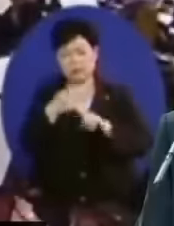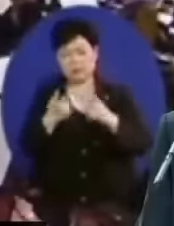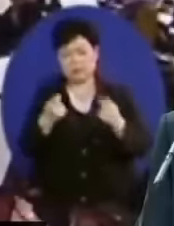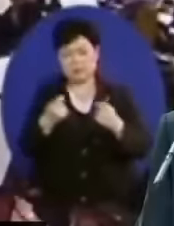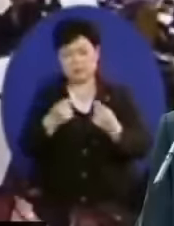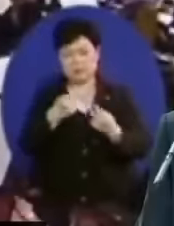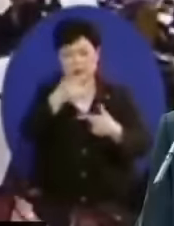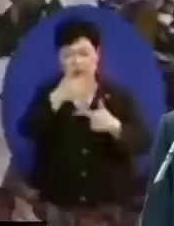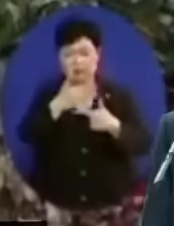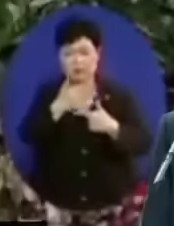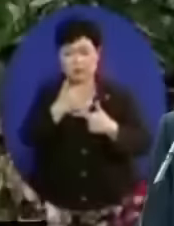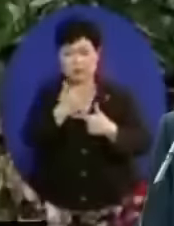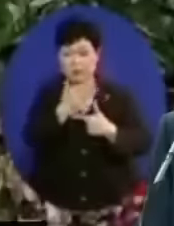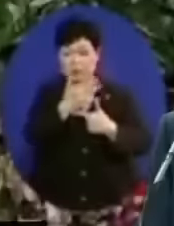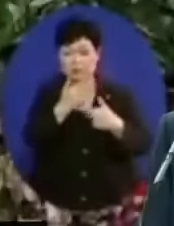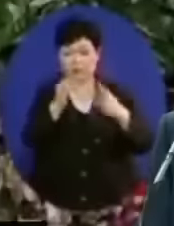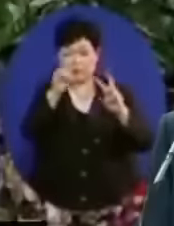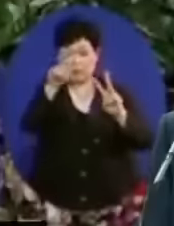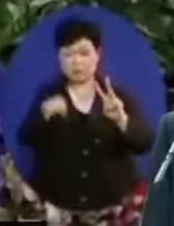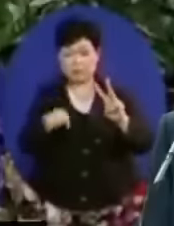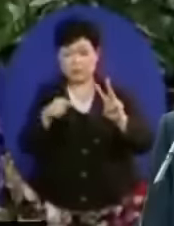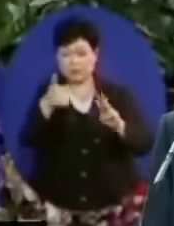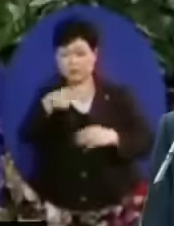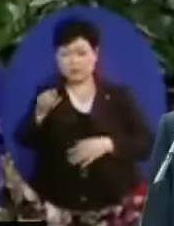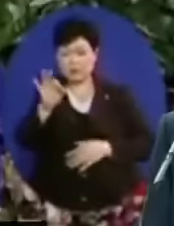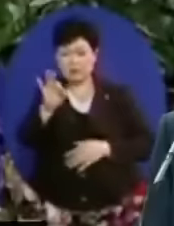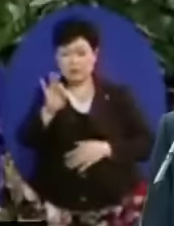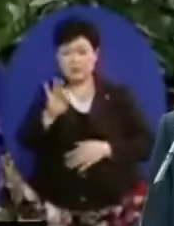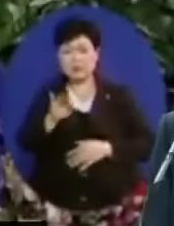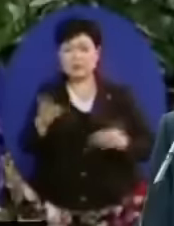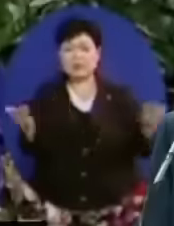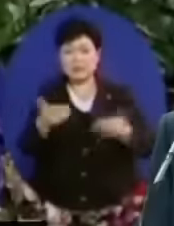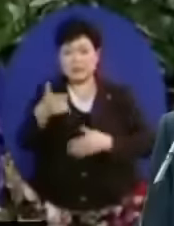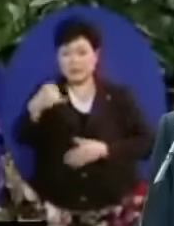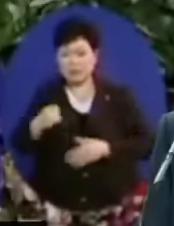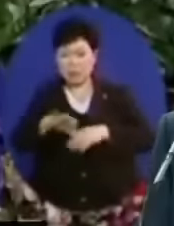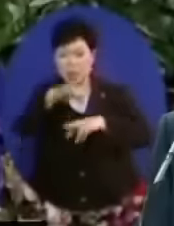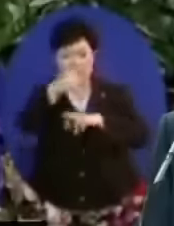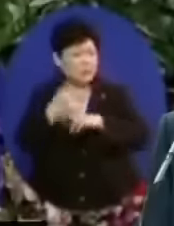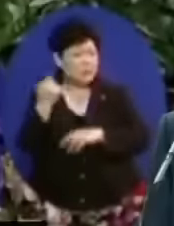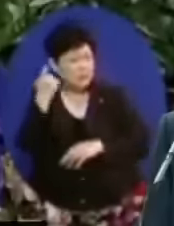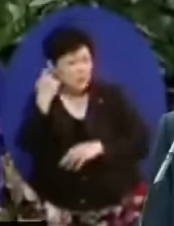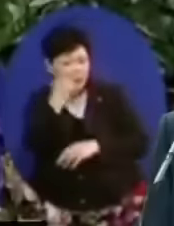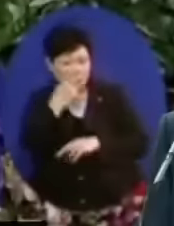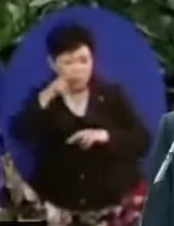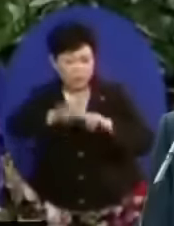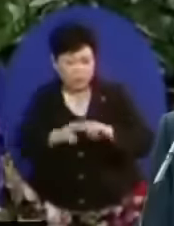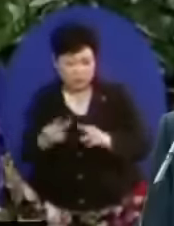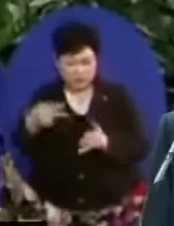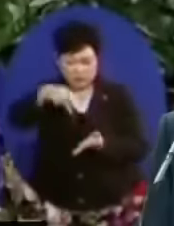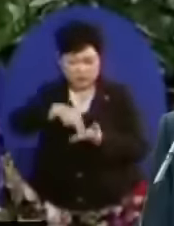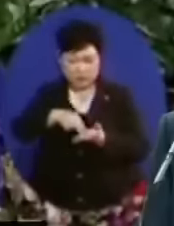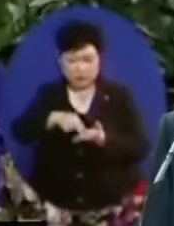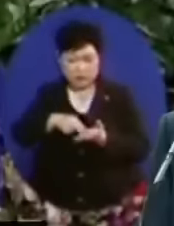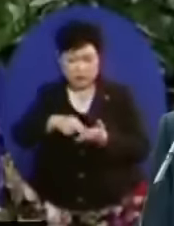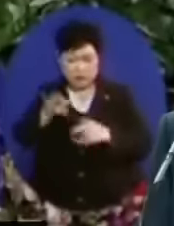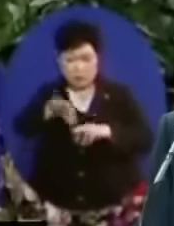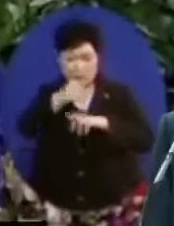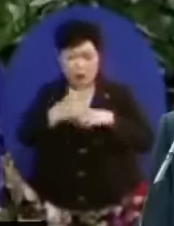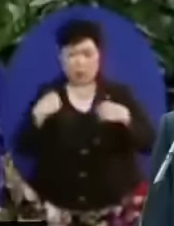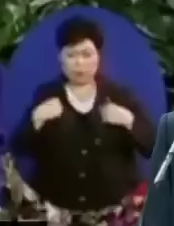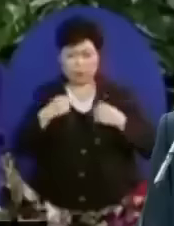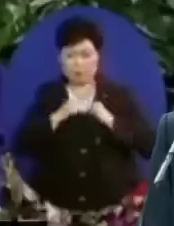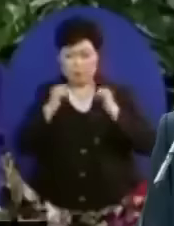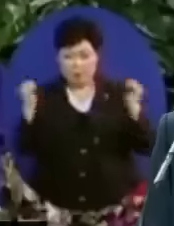요나서 3장 6절로 10절에 그 일이 니느웨 왕에 들림에 왕이 보좌에서 일어나 왕복을 벗고 굵은 배옷을